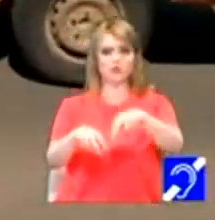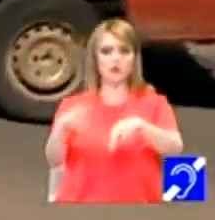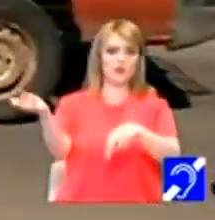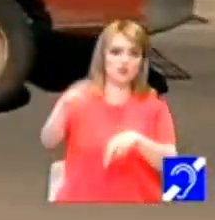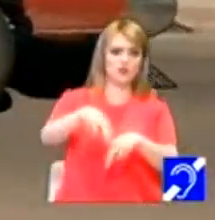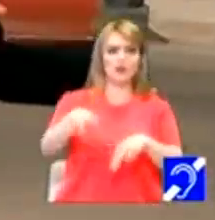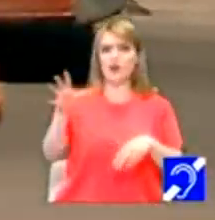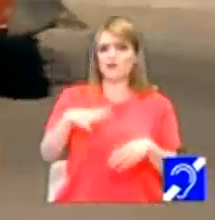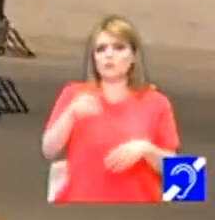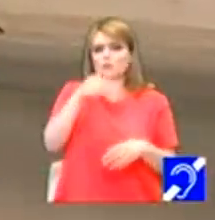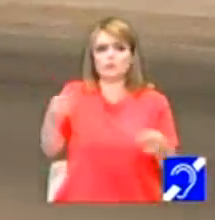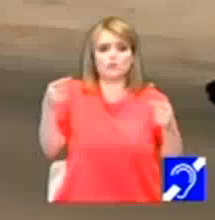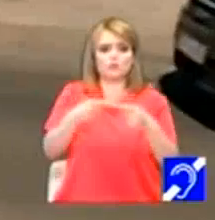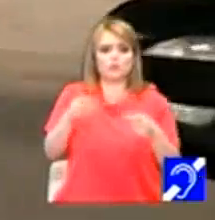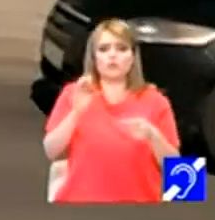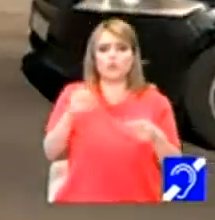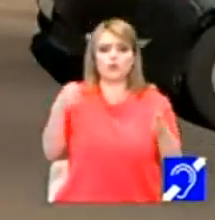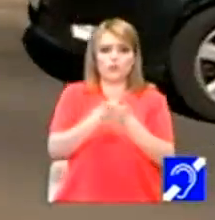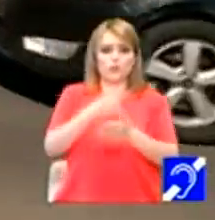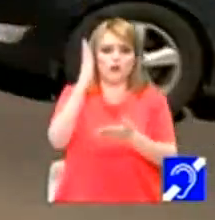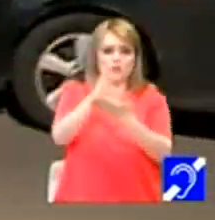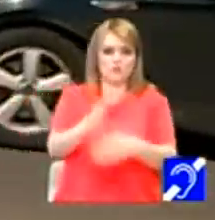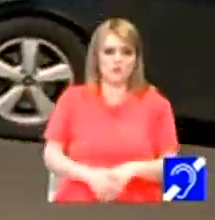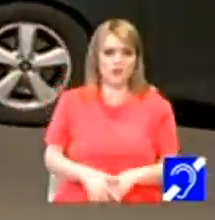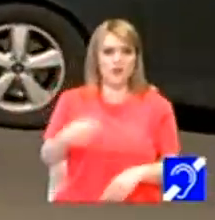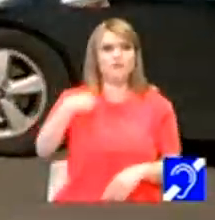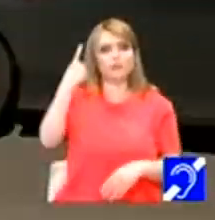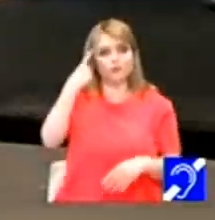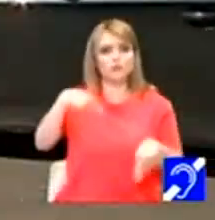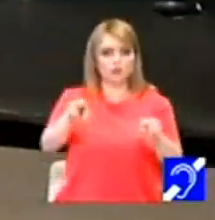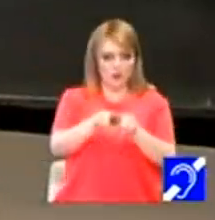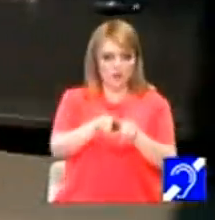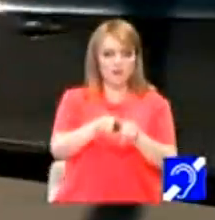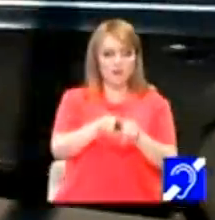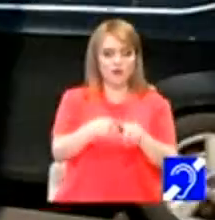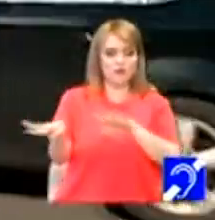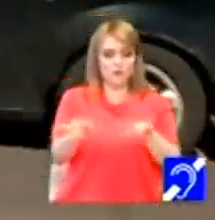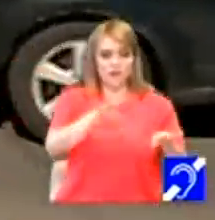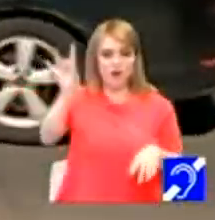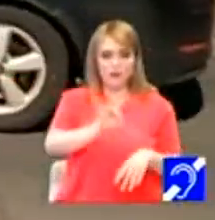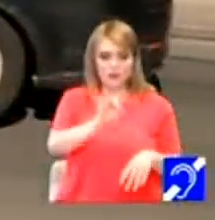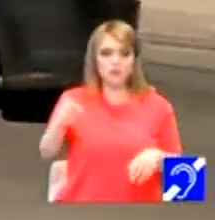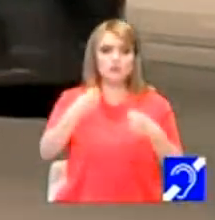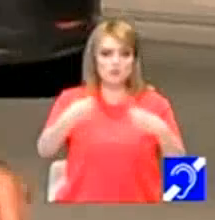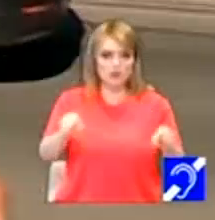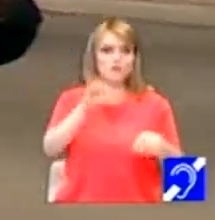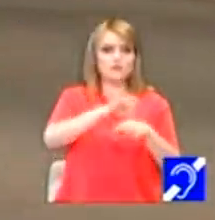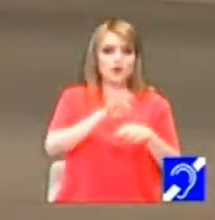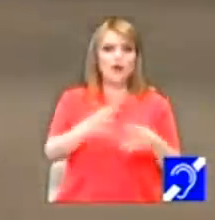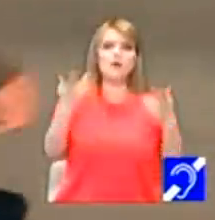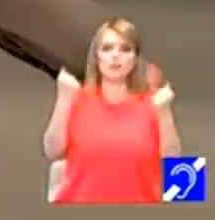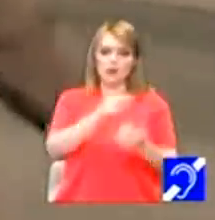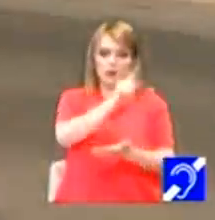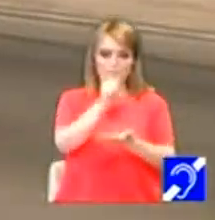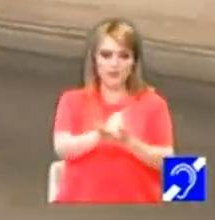că, care merg. Asta credeți că o să ne scape de coronavirus? Da, numai decât. Unde merge Duhul